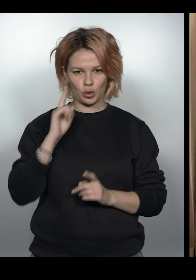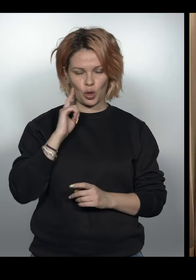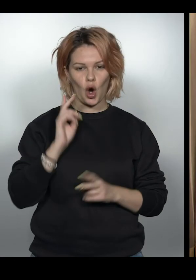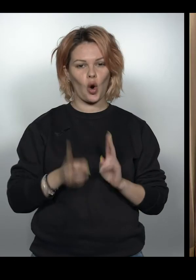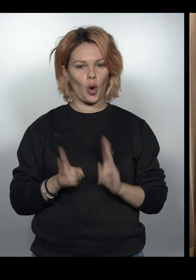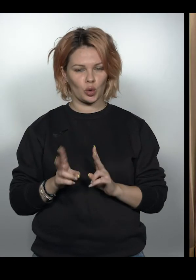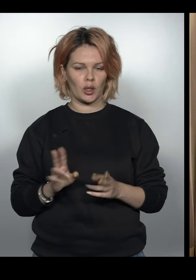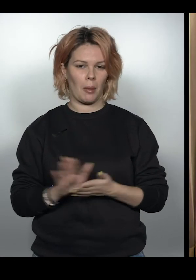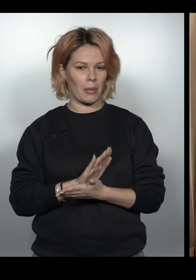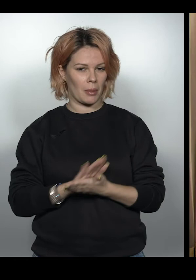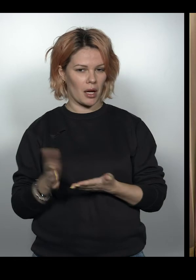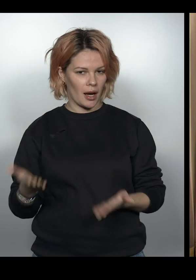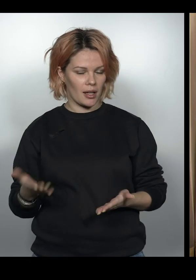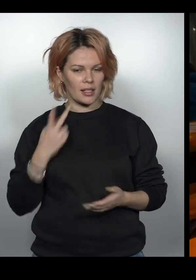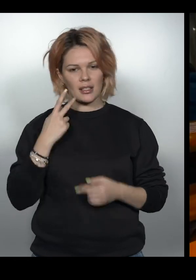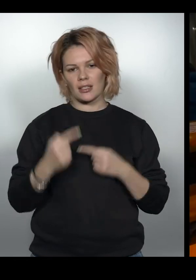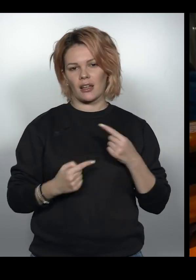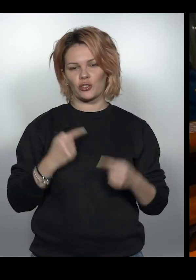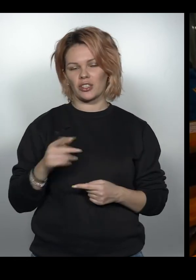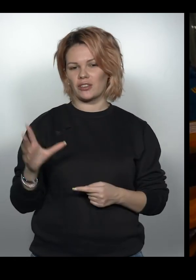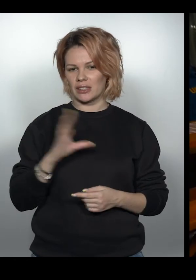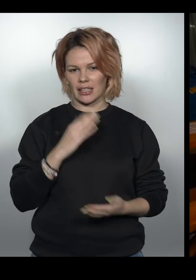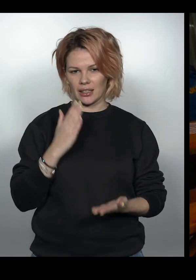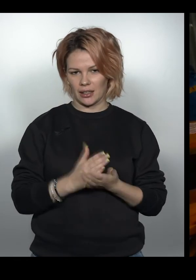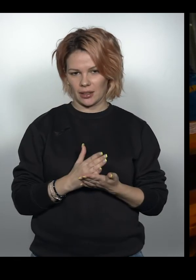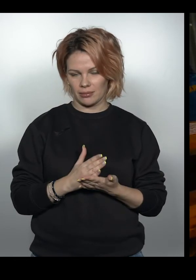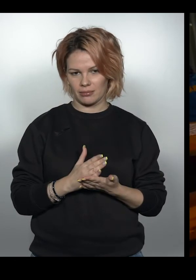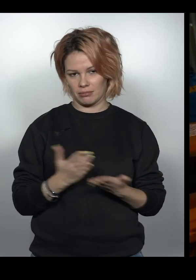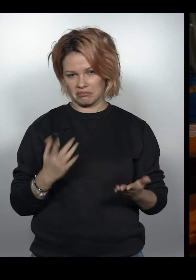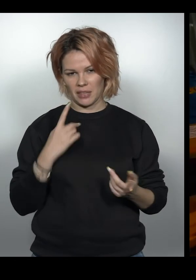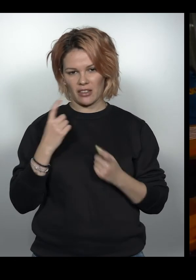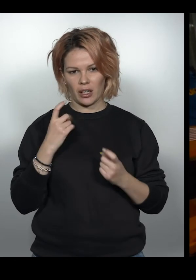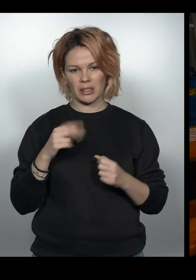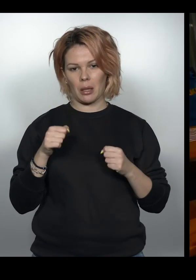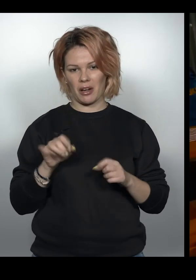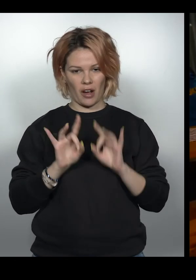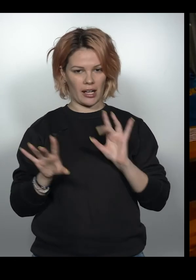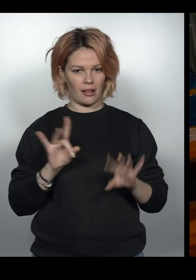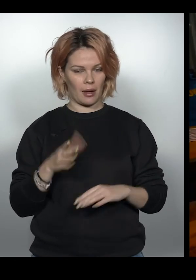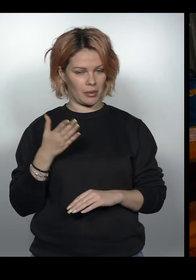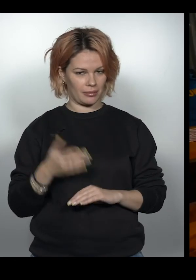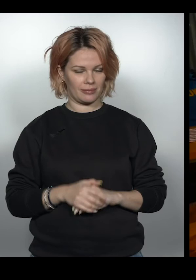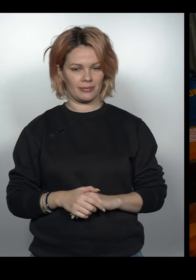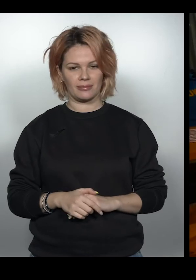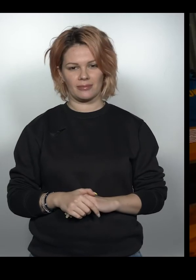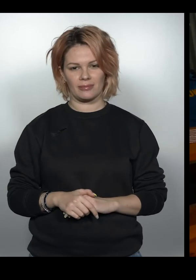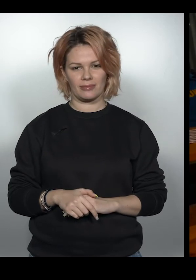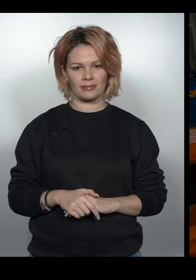Дівчатка, ви таке чули? Готує, прибирає, завжди все є. Інформація на правах